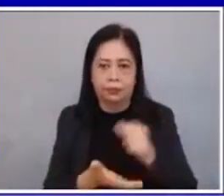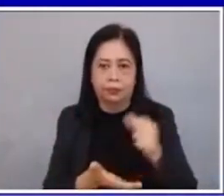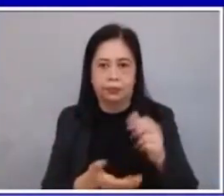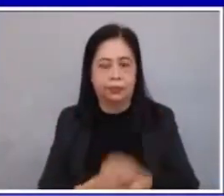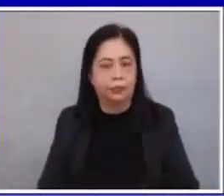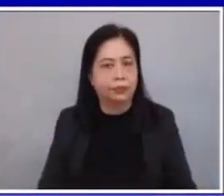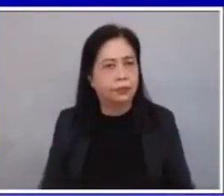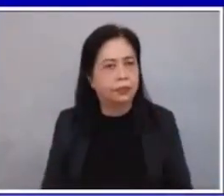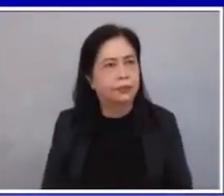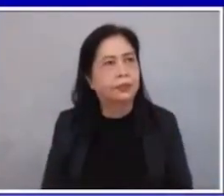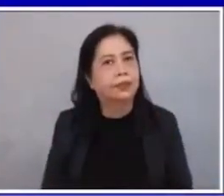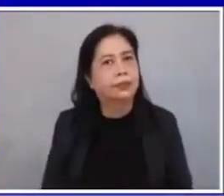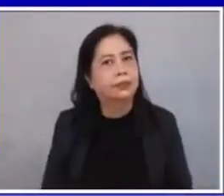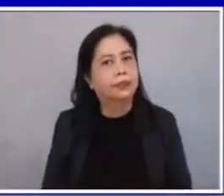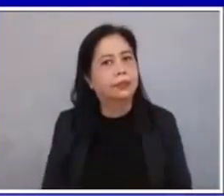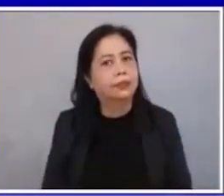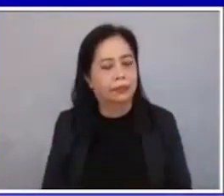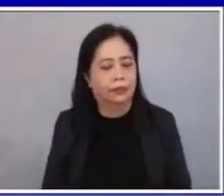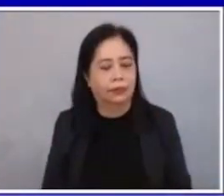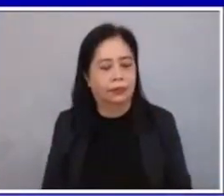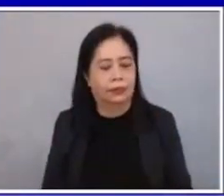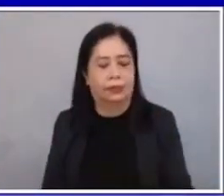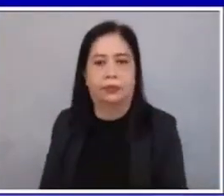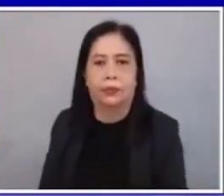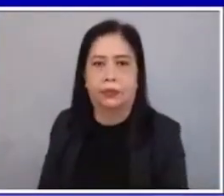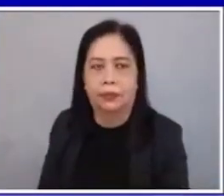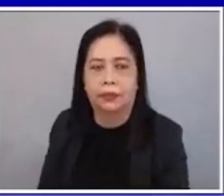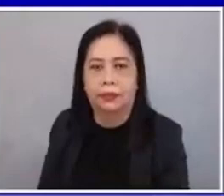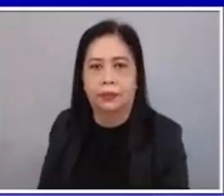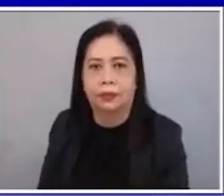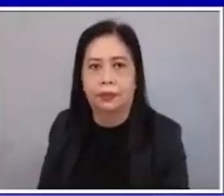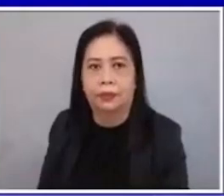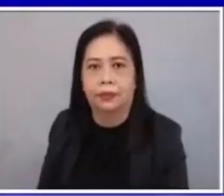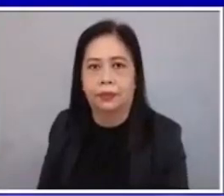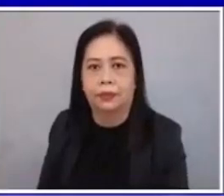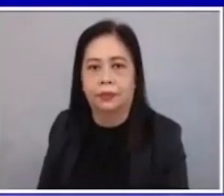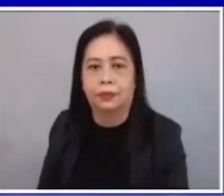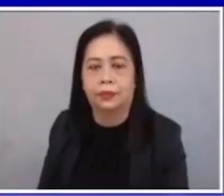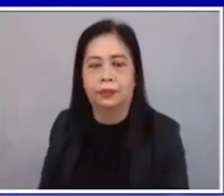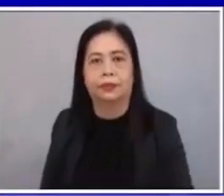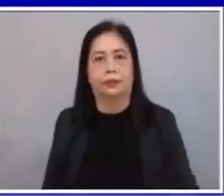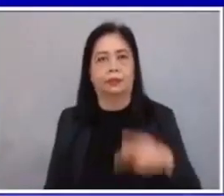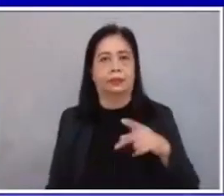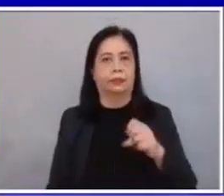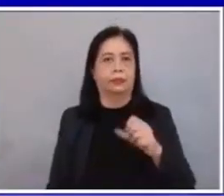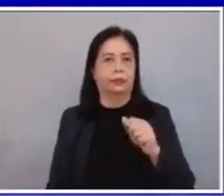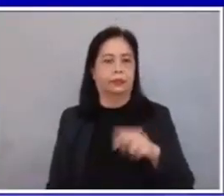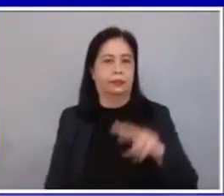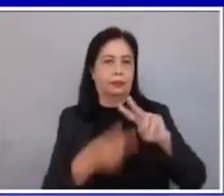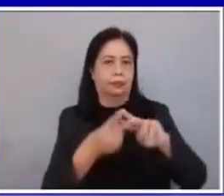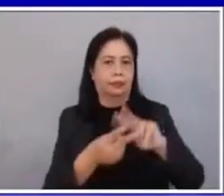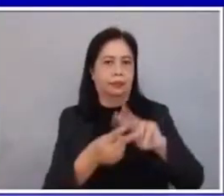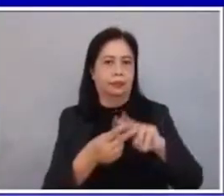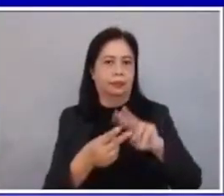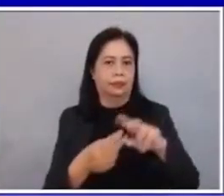impormasyong iuulat mamaya ay mababasa po sa PSA Twitter gamit ang hashtag PHEmployment.